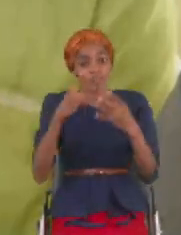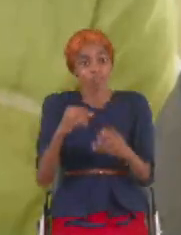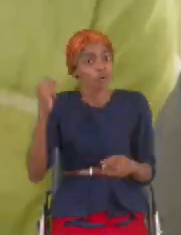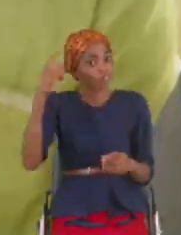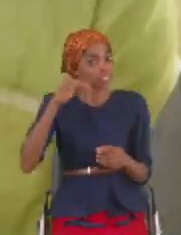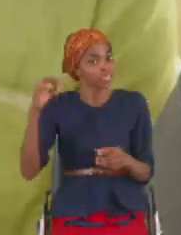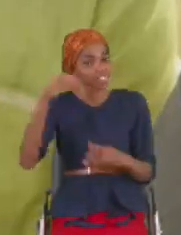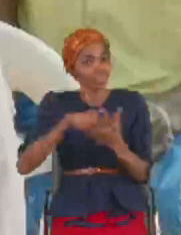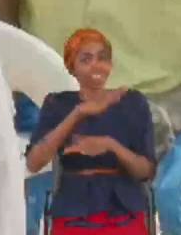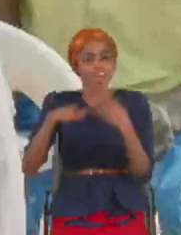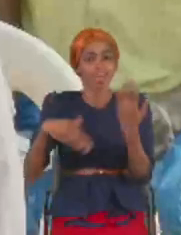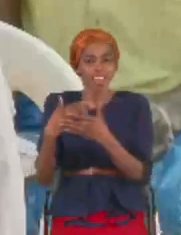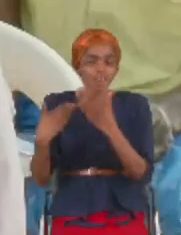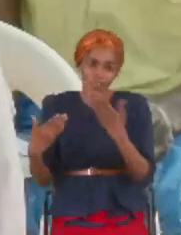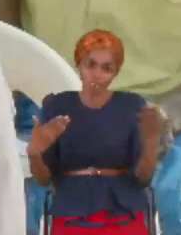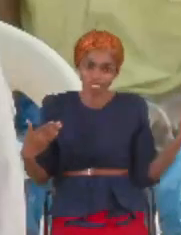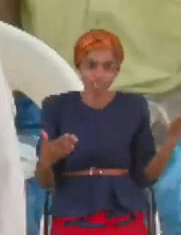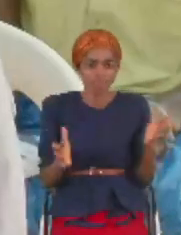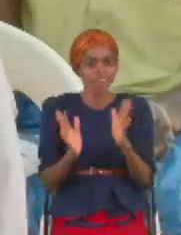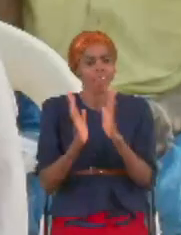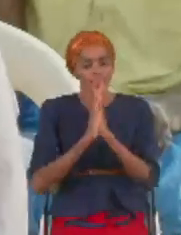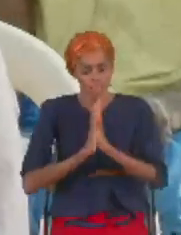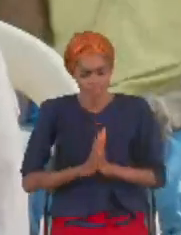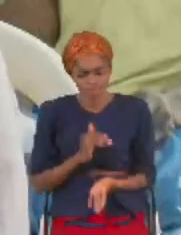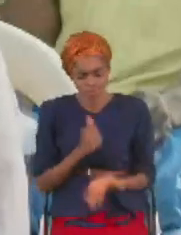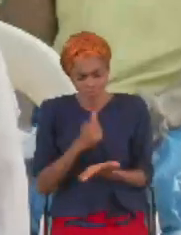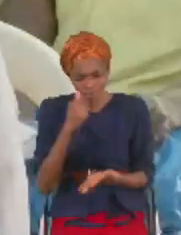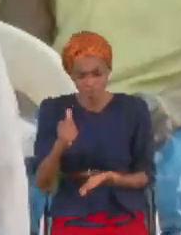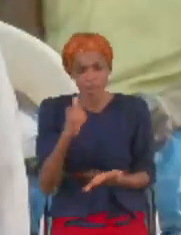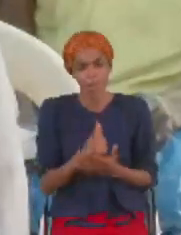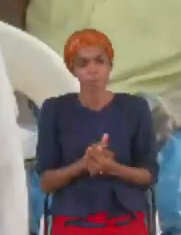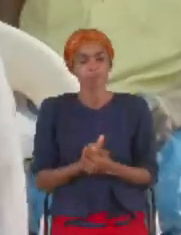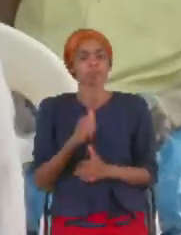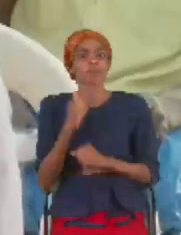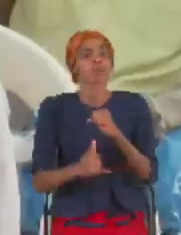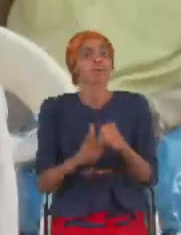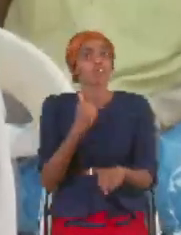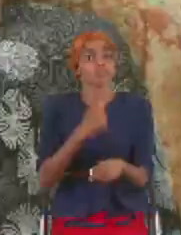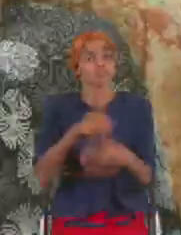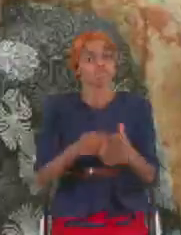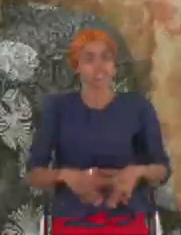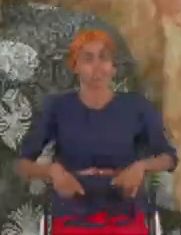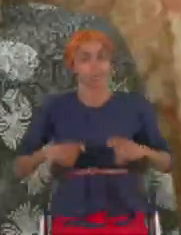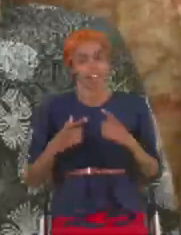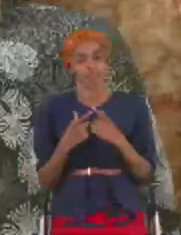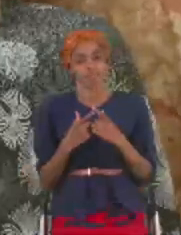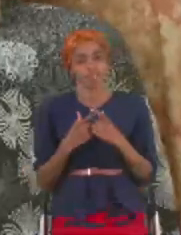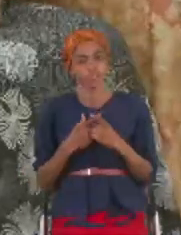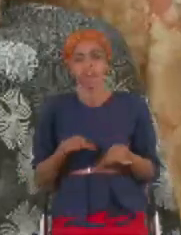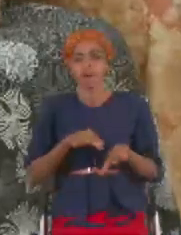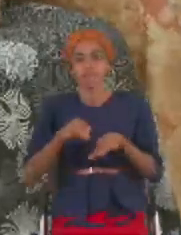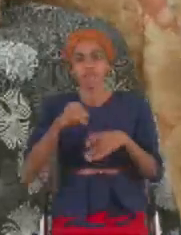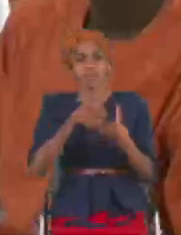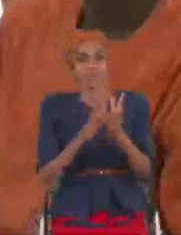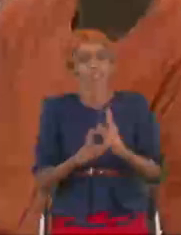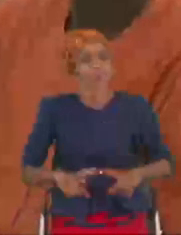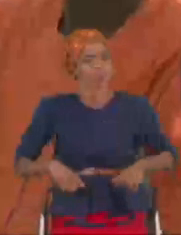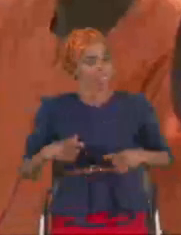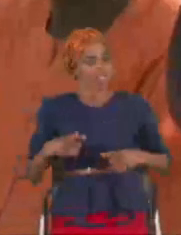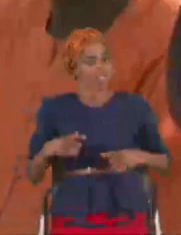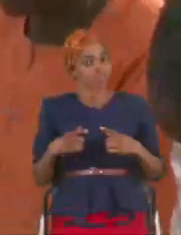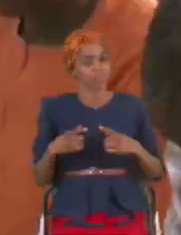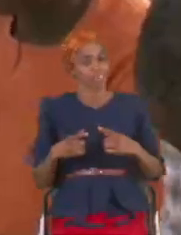donnera de l'intelligence en toute chose la confirmation d'atari l'accomplissement dans